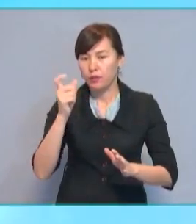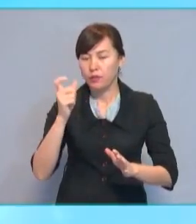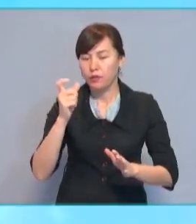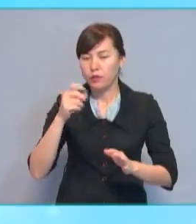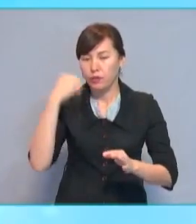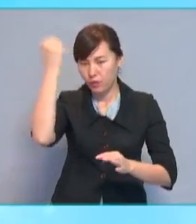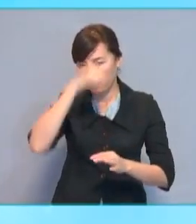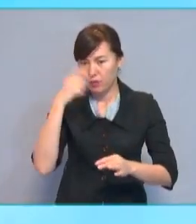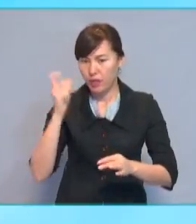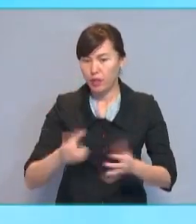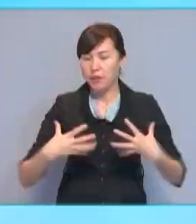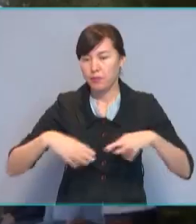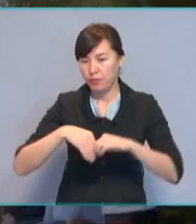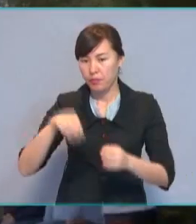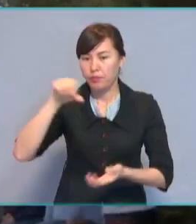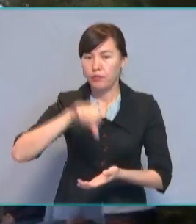азаматтың отбасы мүшелері.